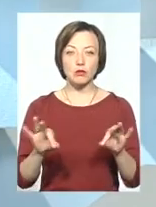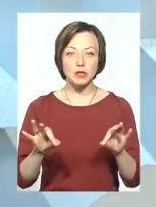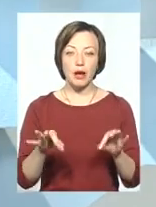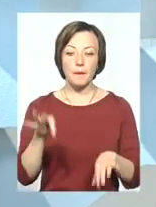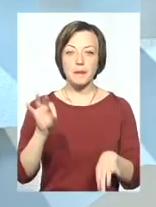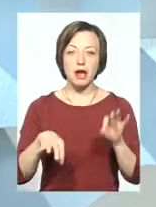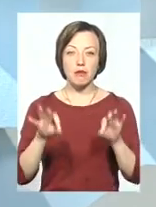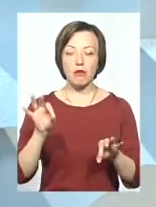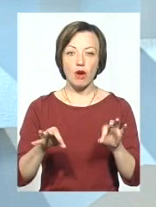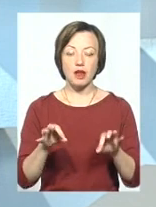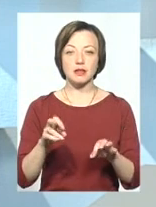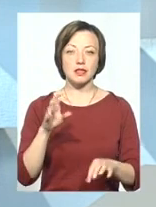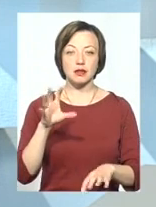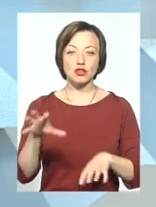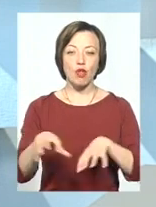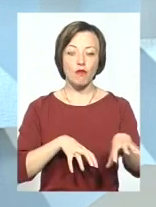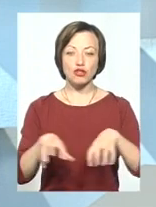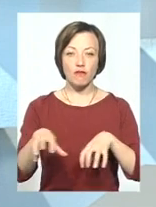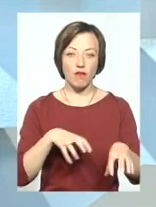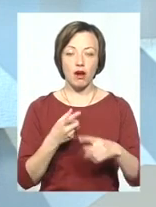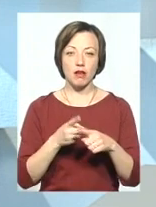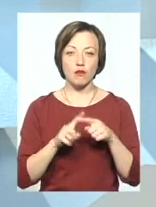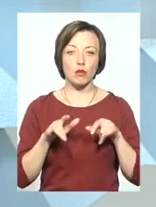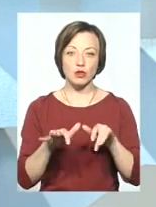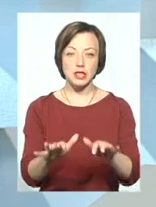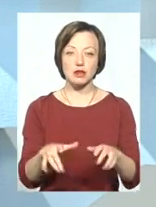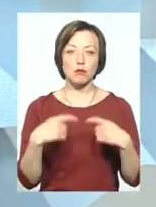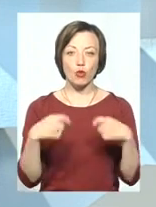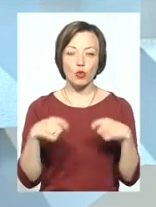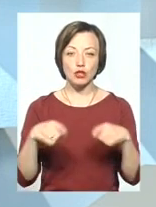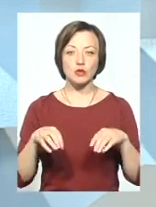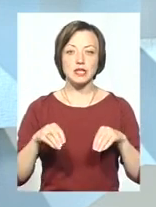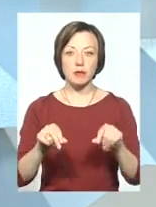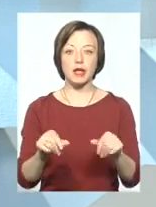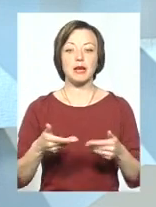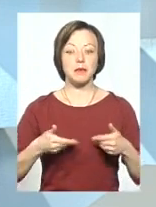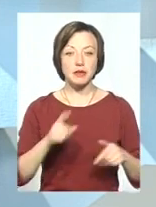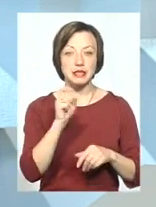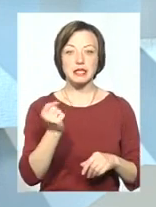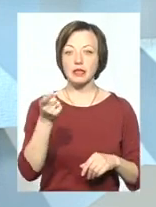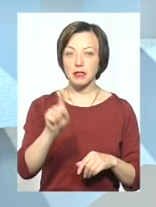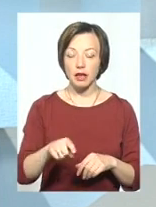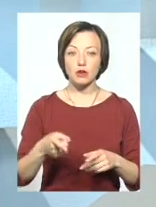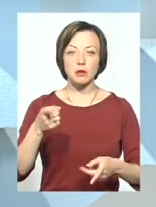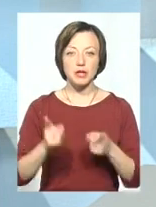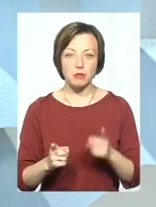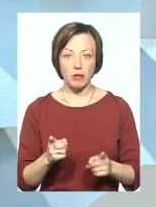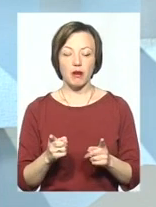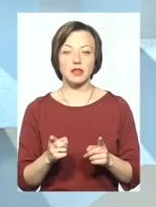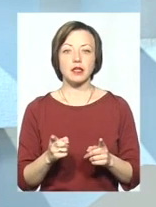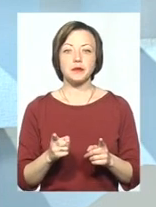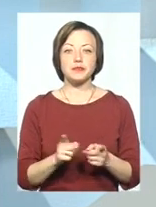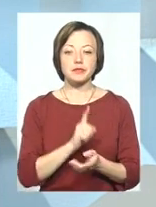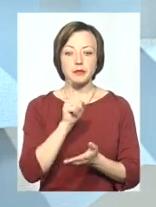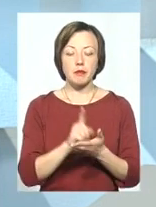маніпуляцій, не допустити зловживань у процесі продажу землі. І ми за те, щоби насправді